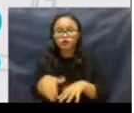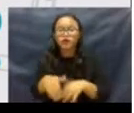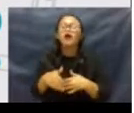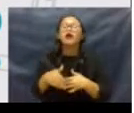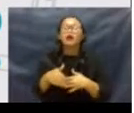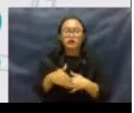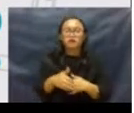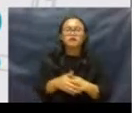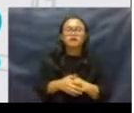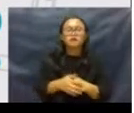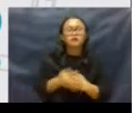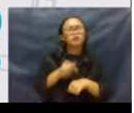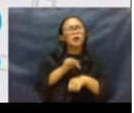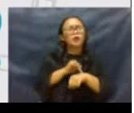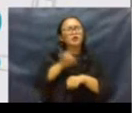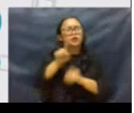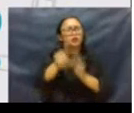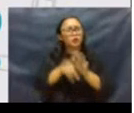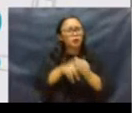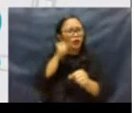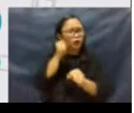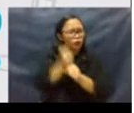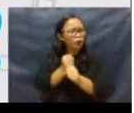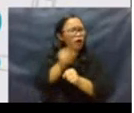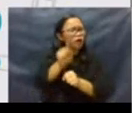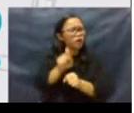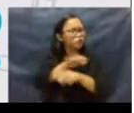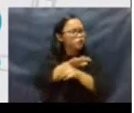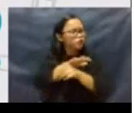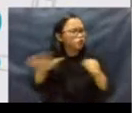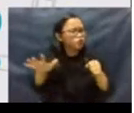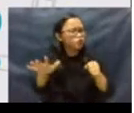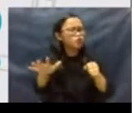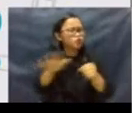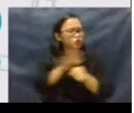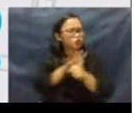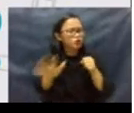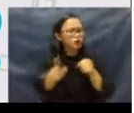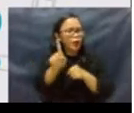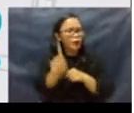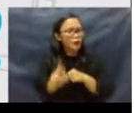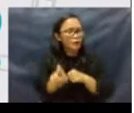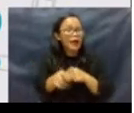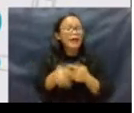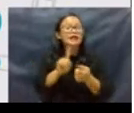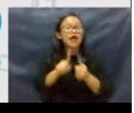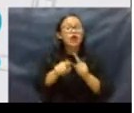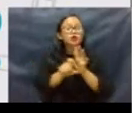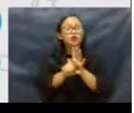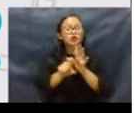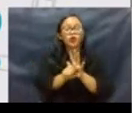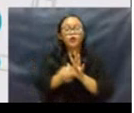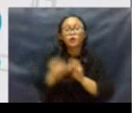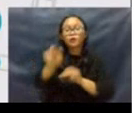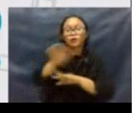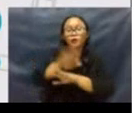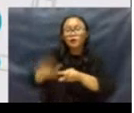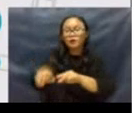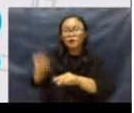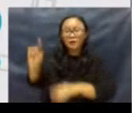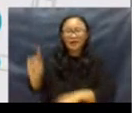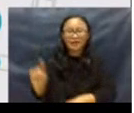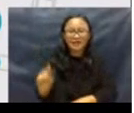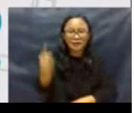seharusnya cukup untuk murid berpikir. Kalau ini adalah pertama kali buat murid, mungkin mereka selama seminggu itu